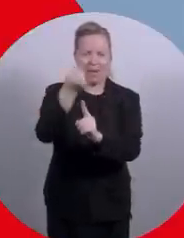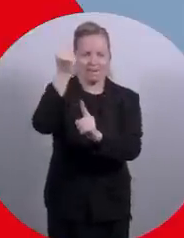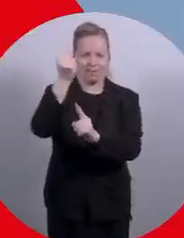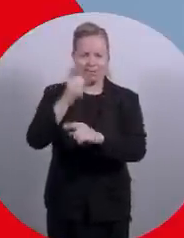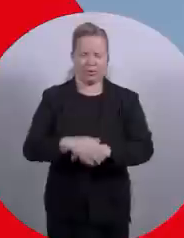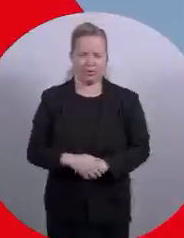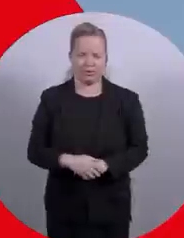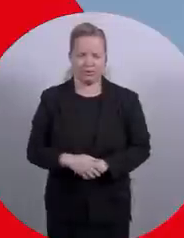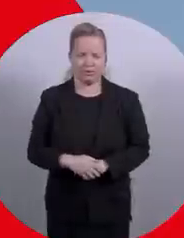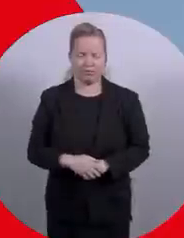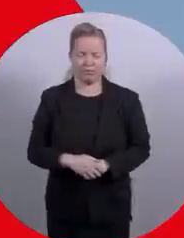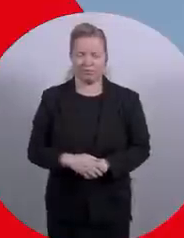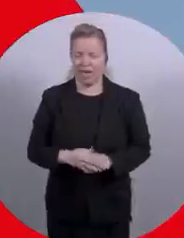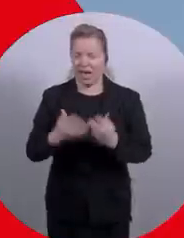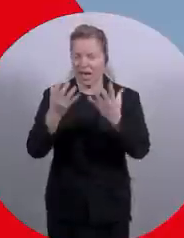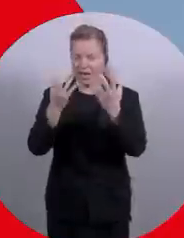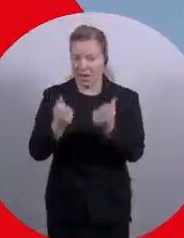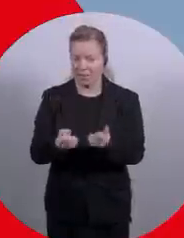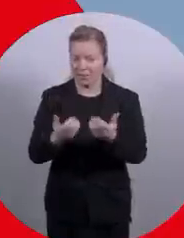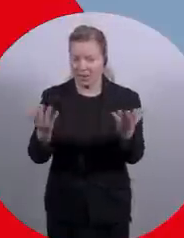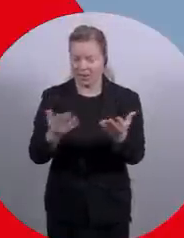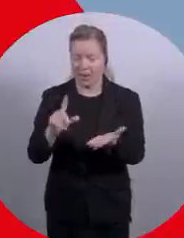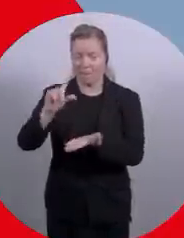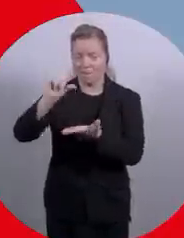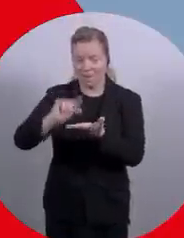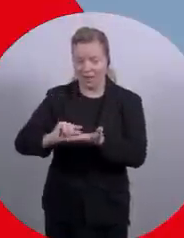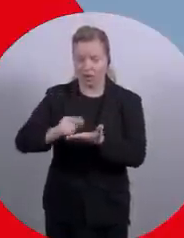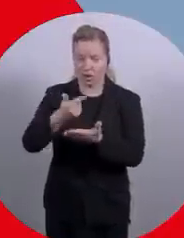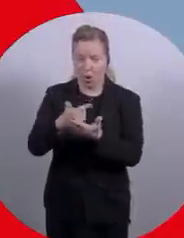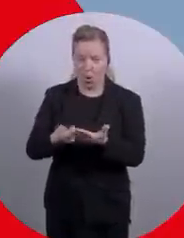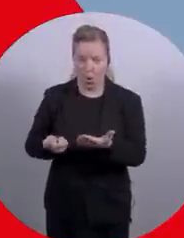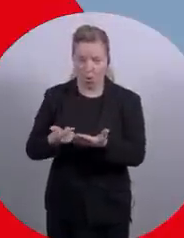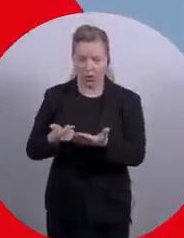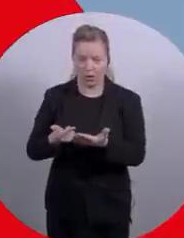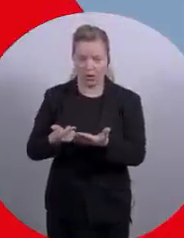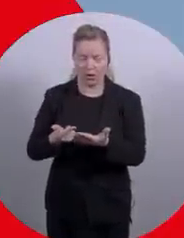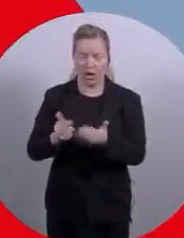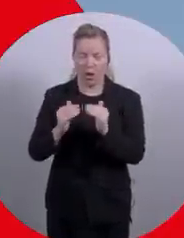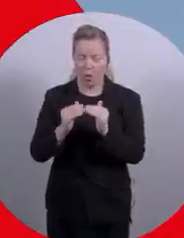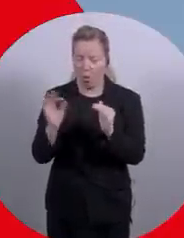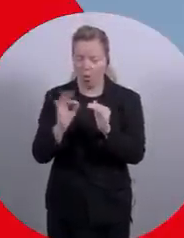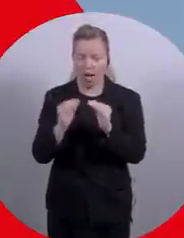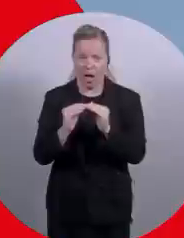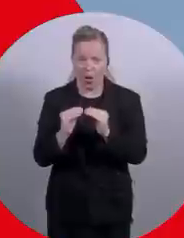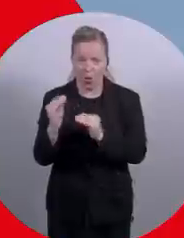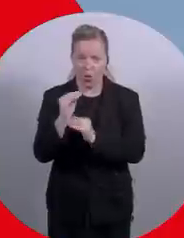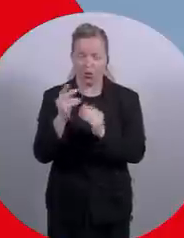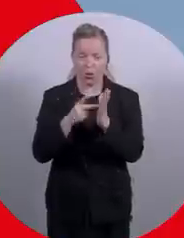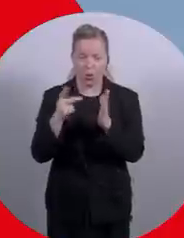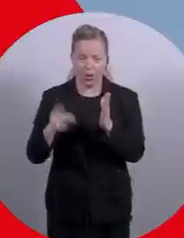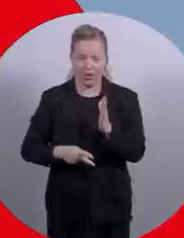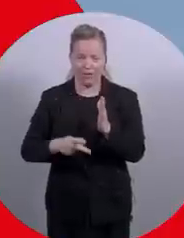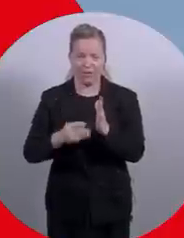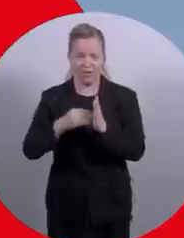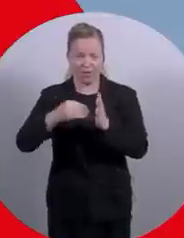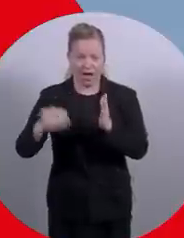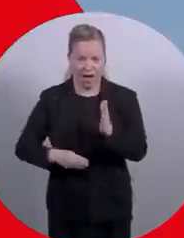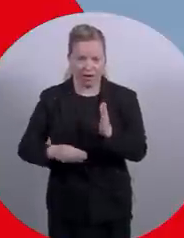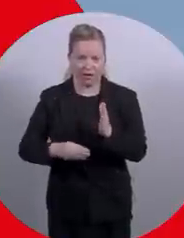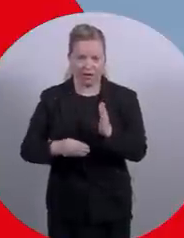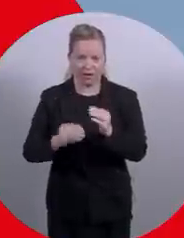des Tages der Mindestlohn oder die Erhöhung der Kollektivverträge nicht daran